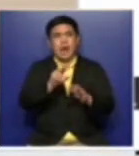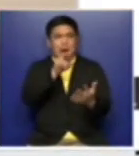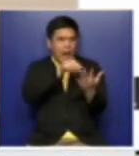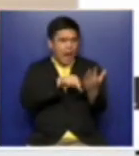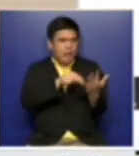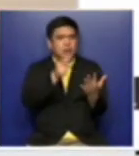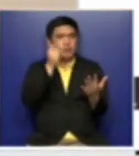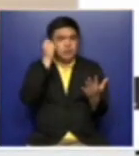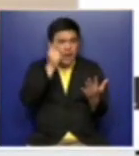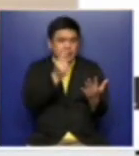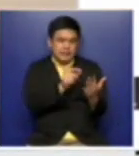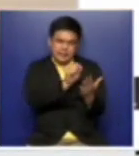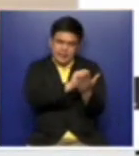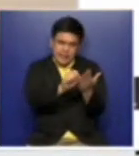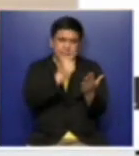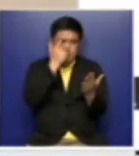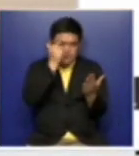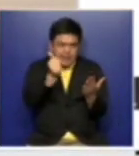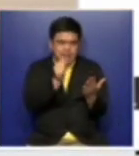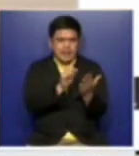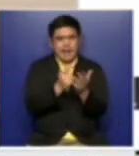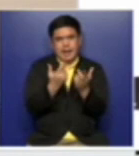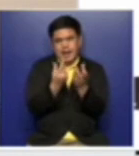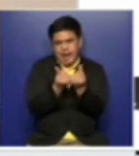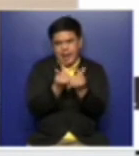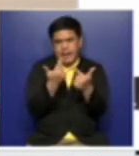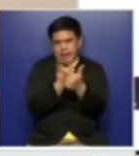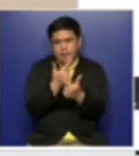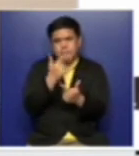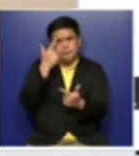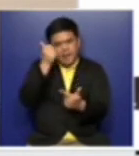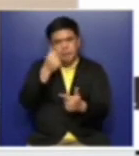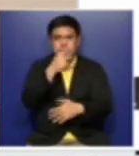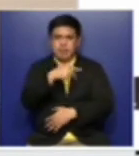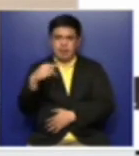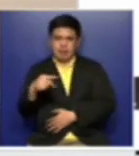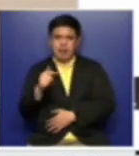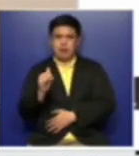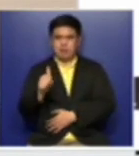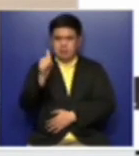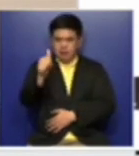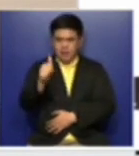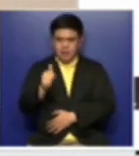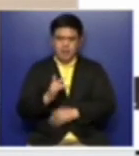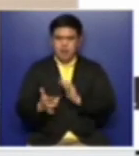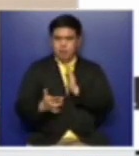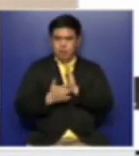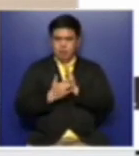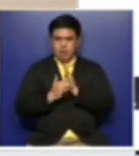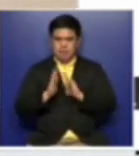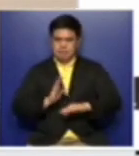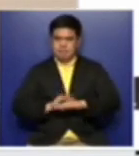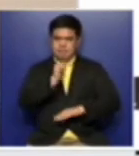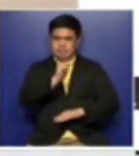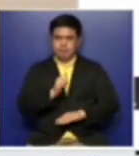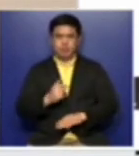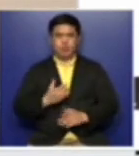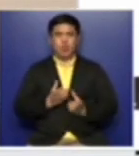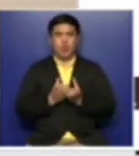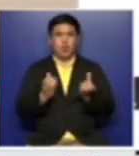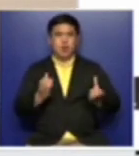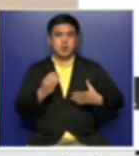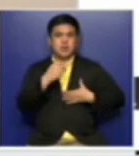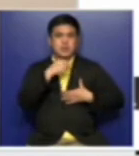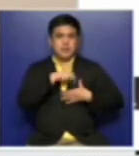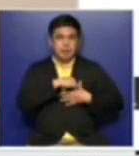ออกเขียนได้คิดเลขเป็นเด่นภาษานำพาเทคโนโลยีที่สำคัญมีคุณธรรม